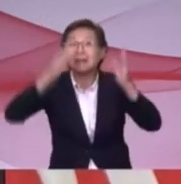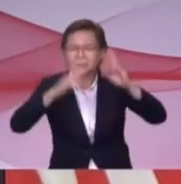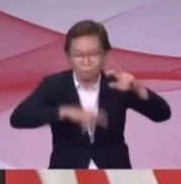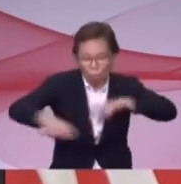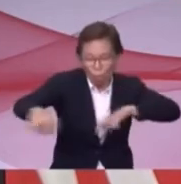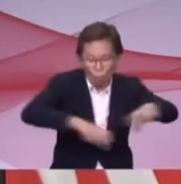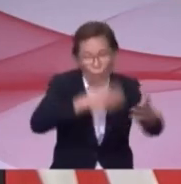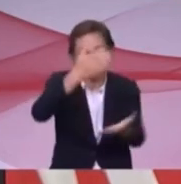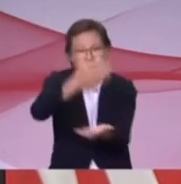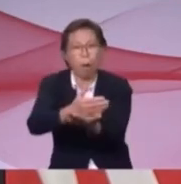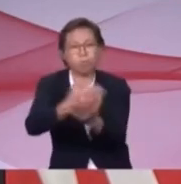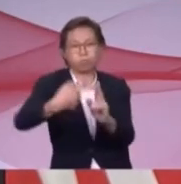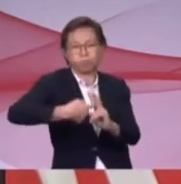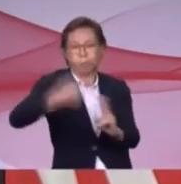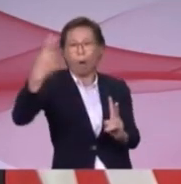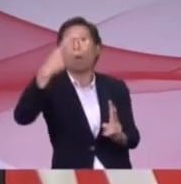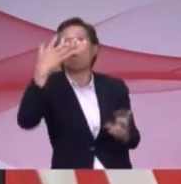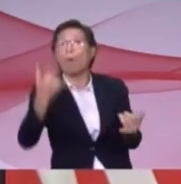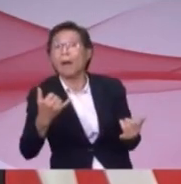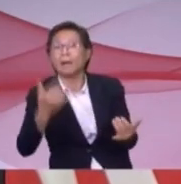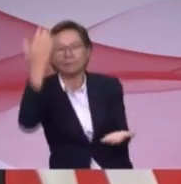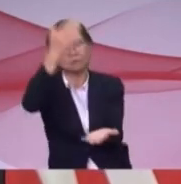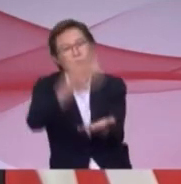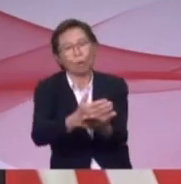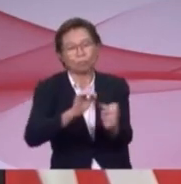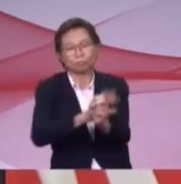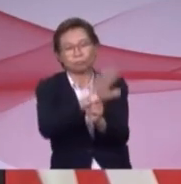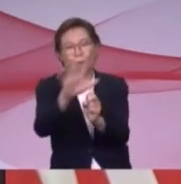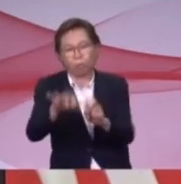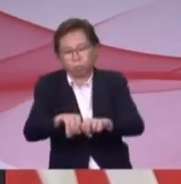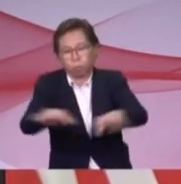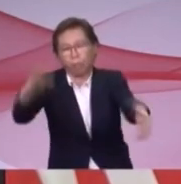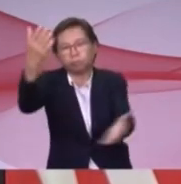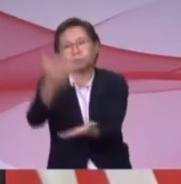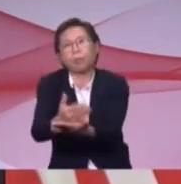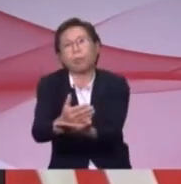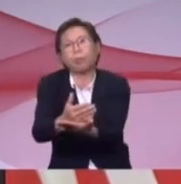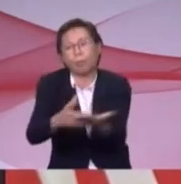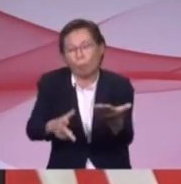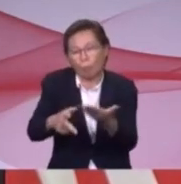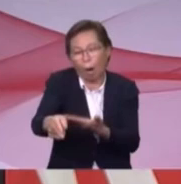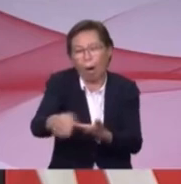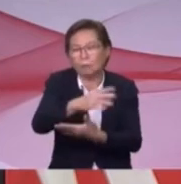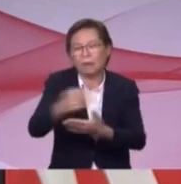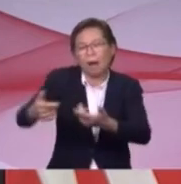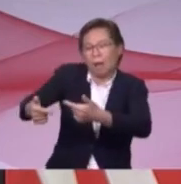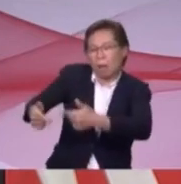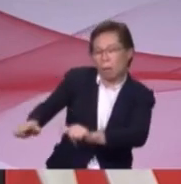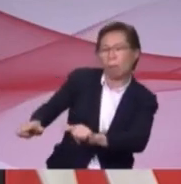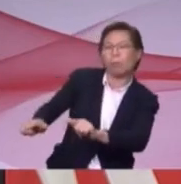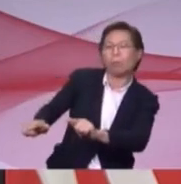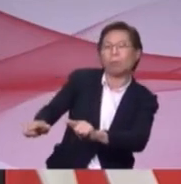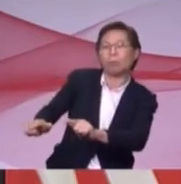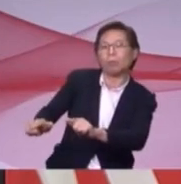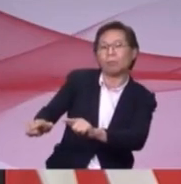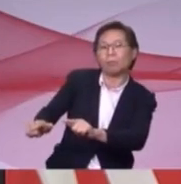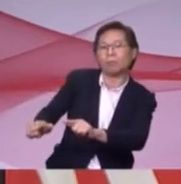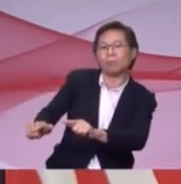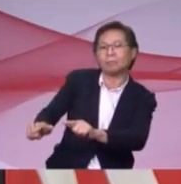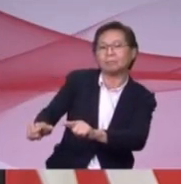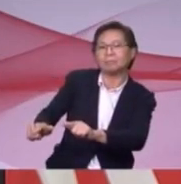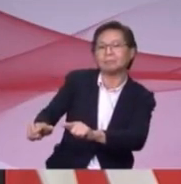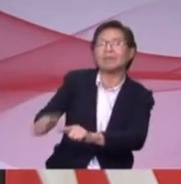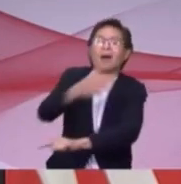tujuan untuk memutuskan rantaian jangkitan COVID-19 dan memberi ruang kepada sistem